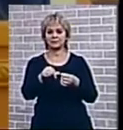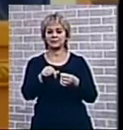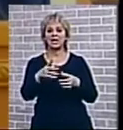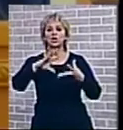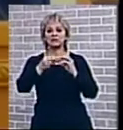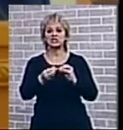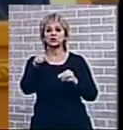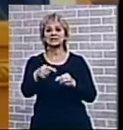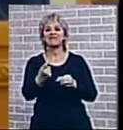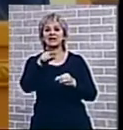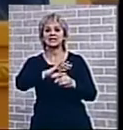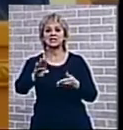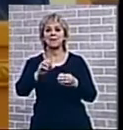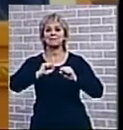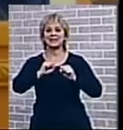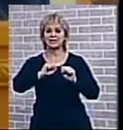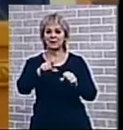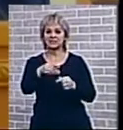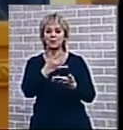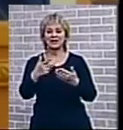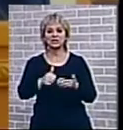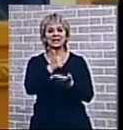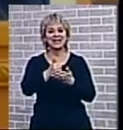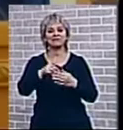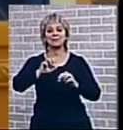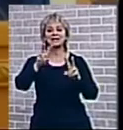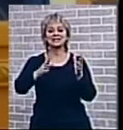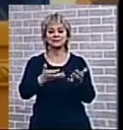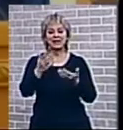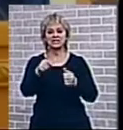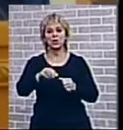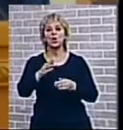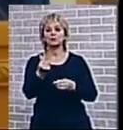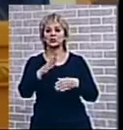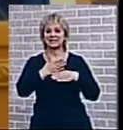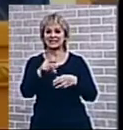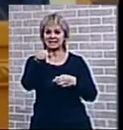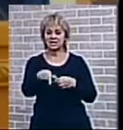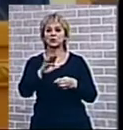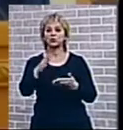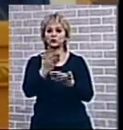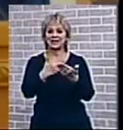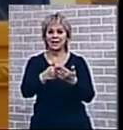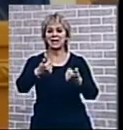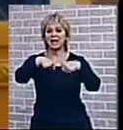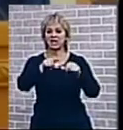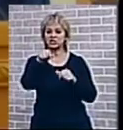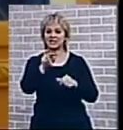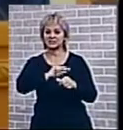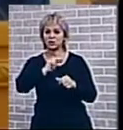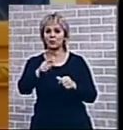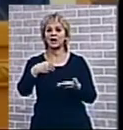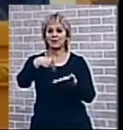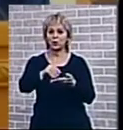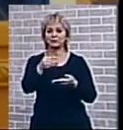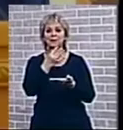В результате выявления небезопасной продукции главными распорядителями бюджетных средств будут направляться рекомендации по организации работы при